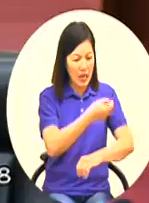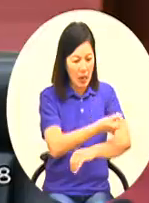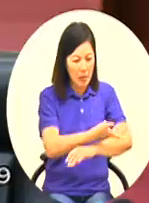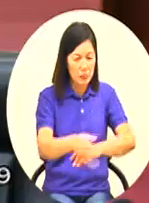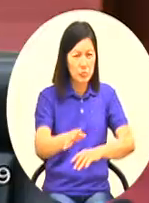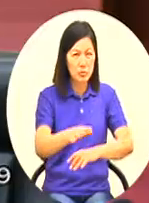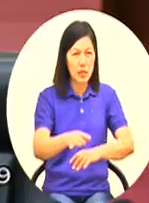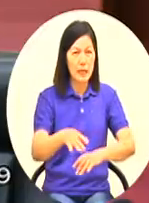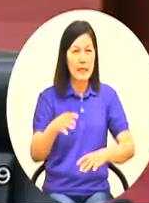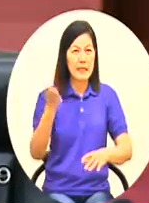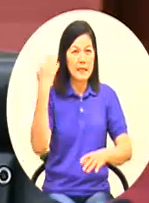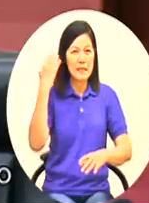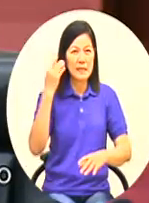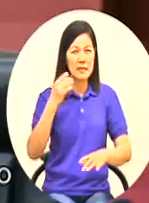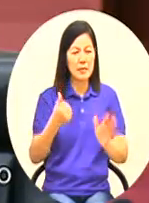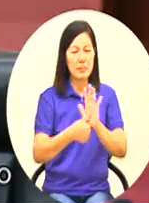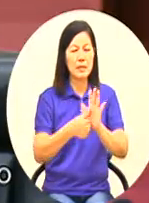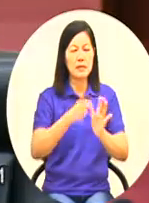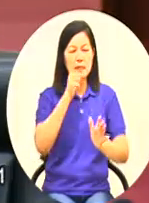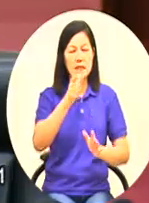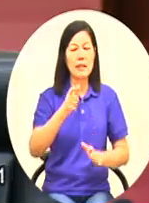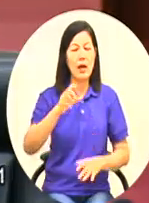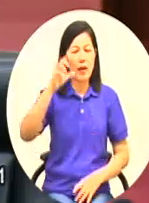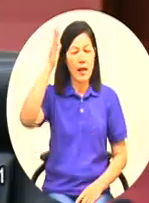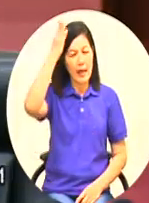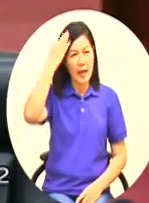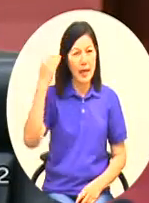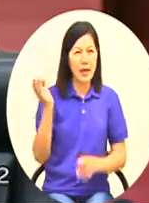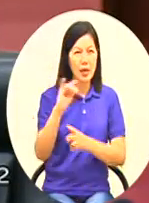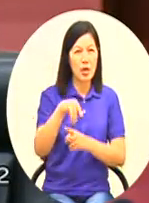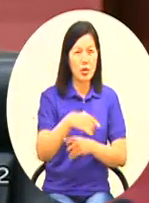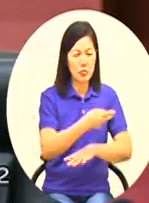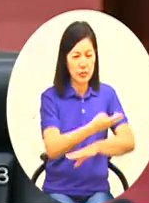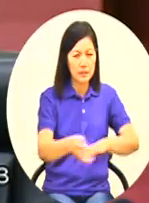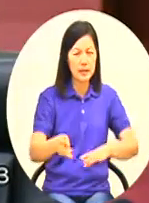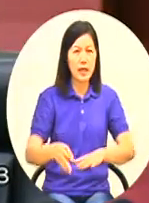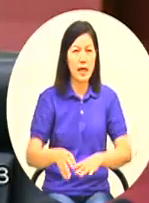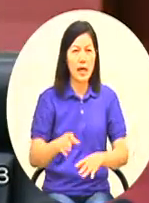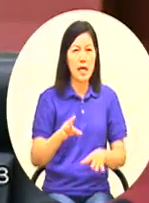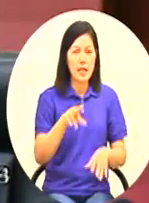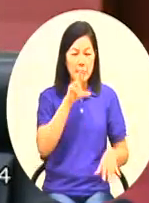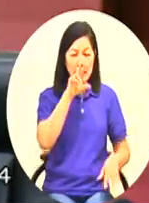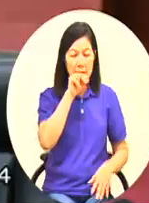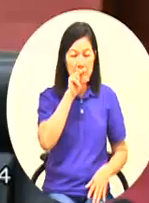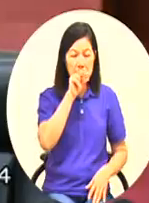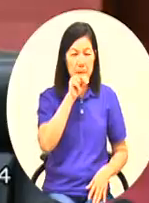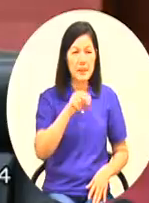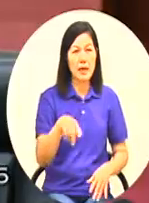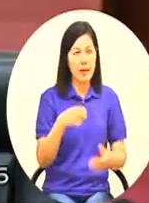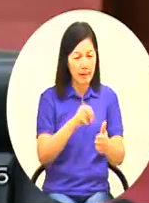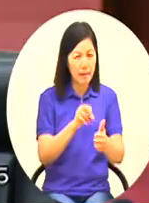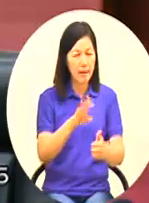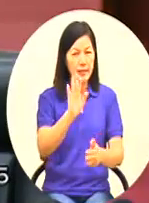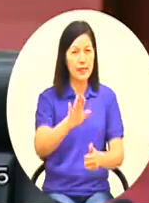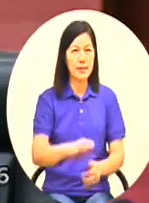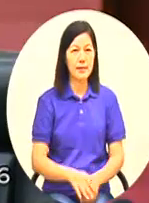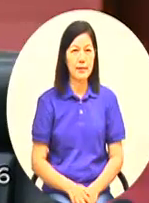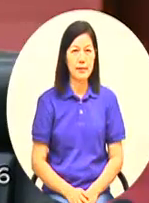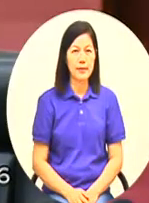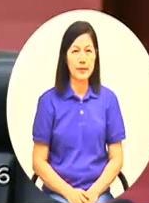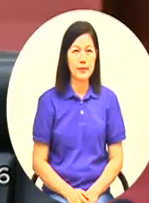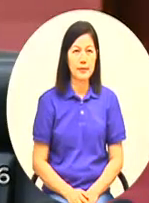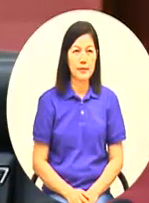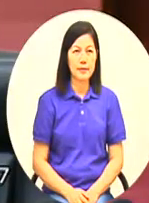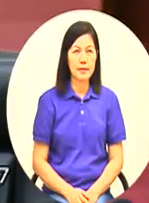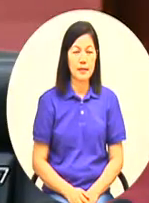称为黑龙江，早是足清的哦，人饲鸭、草草皮的时阵啊足清的，但是过来人已经第一个人拢变